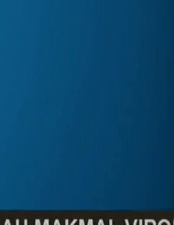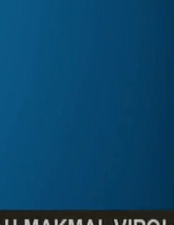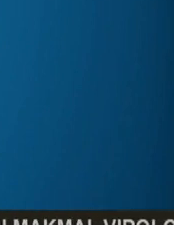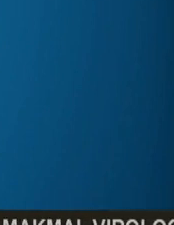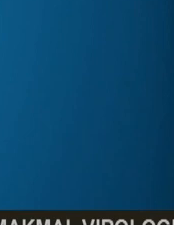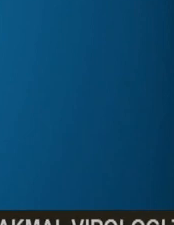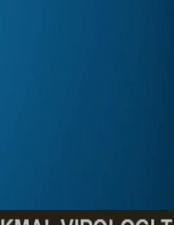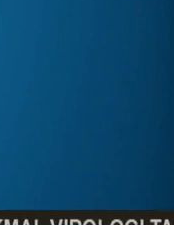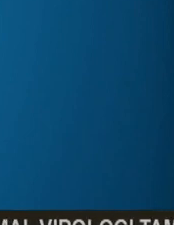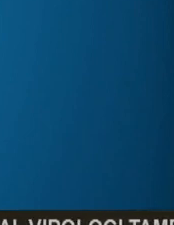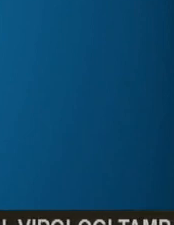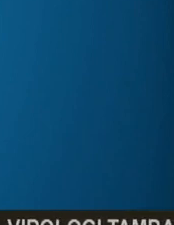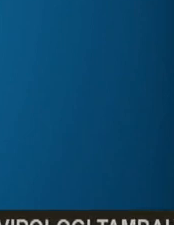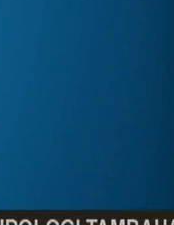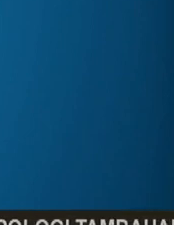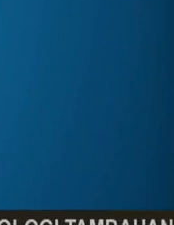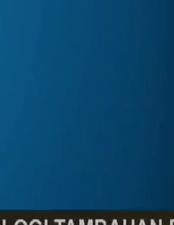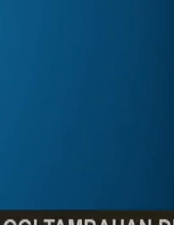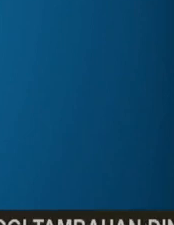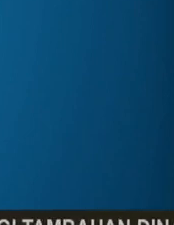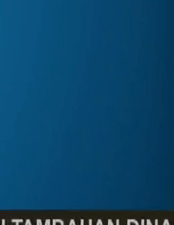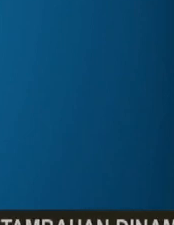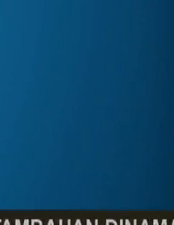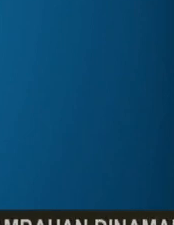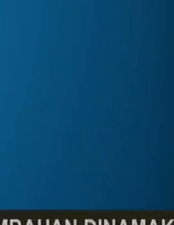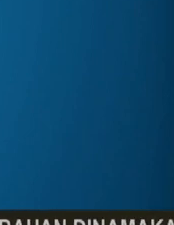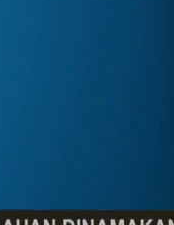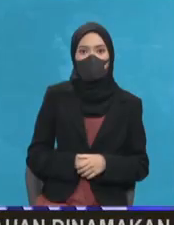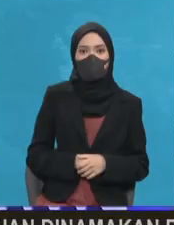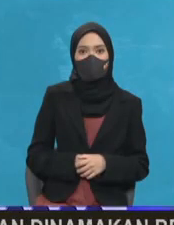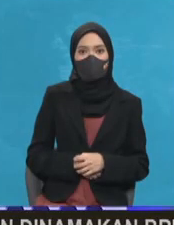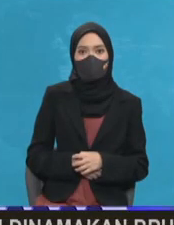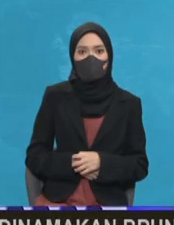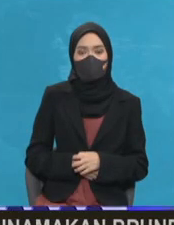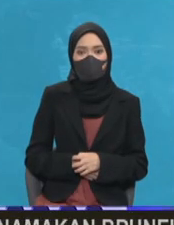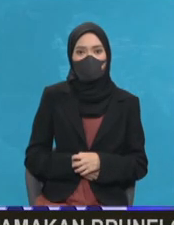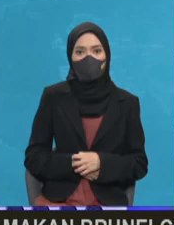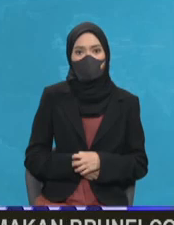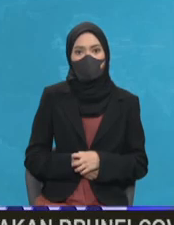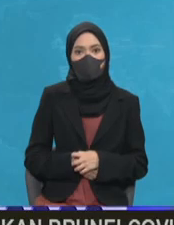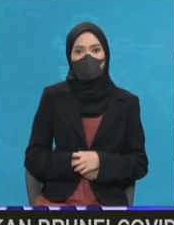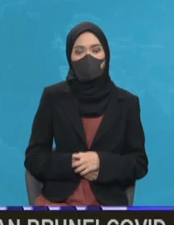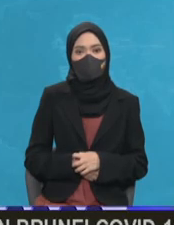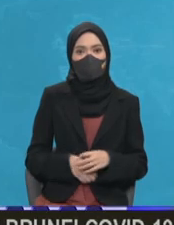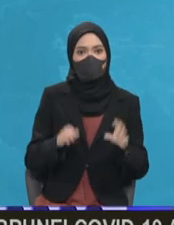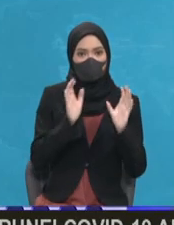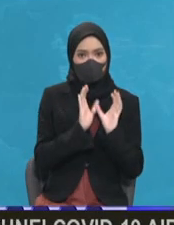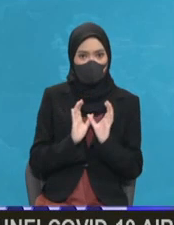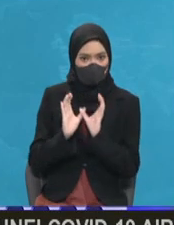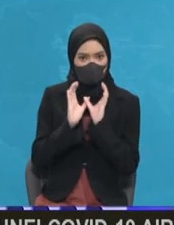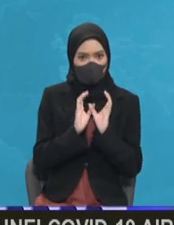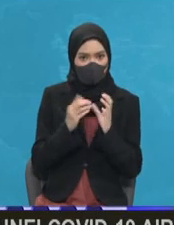pada suatu taruh yang akan dimaklumkan kemudian Rp Hai sementara itu sebuah Serikat